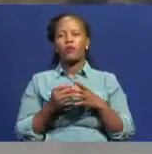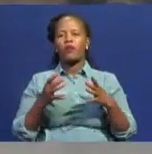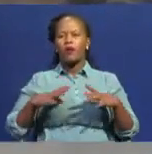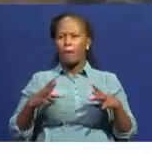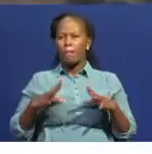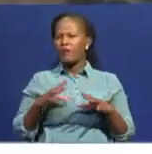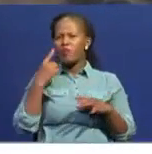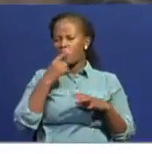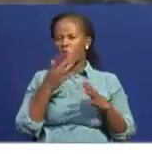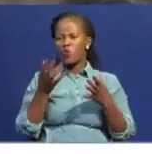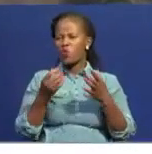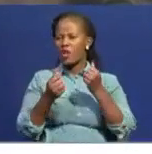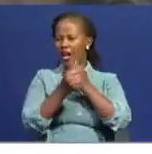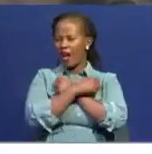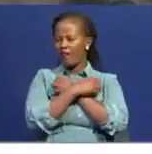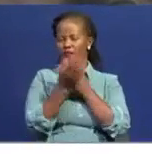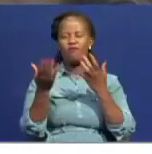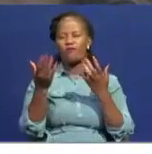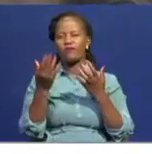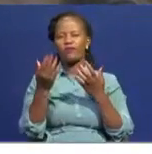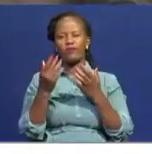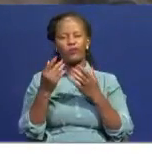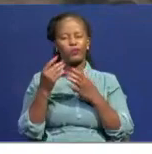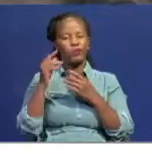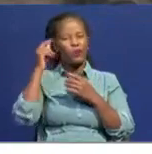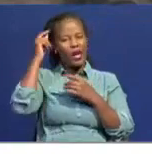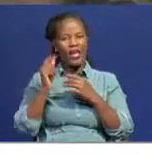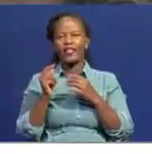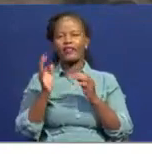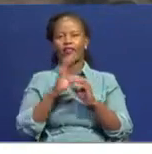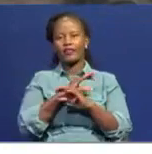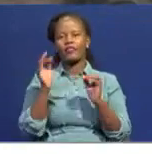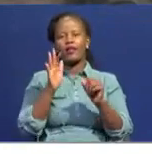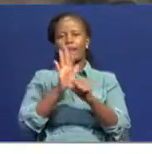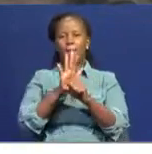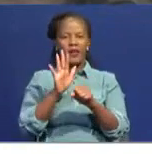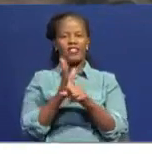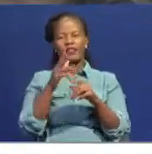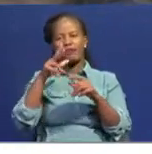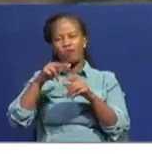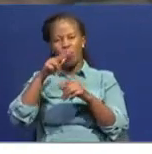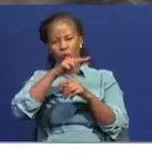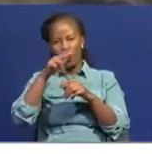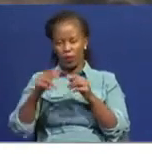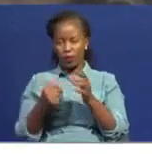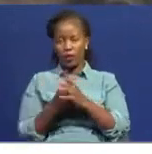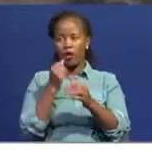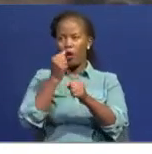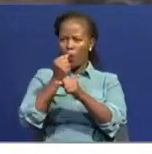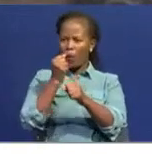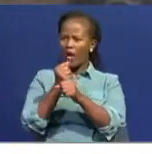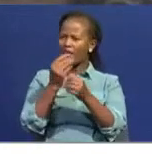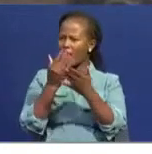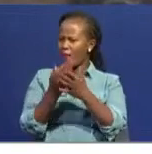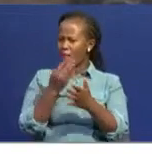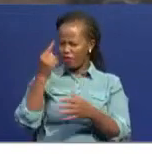kulea nywele vichwani utawapata kwenye vinyozi wakipunguza nywele zao hadi kiwango wanachohitaji. Ni kazi ambayo ilidhaniwa kuwa